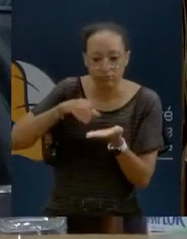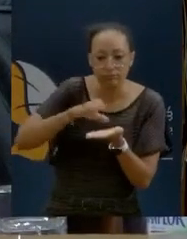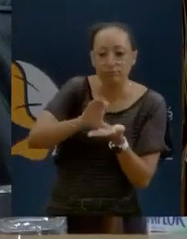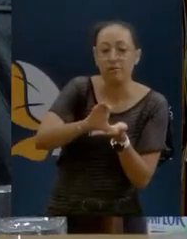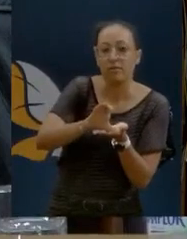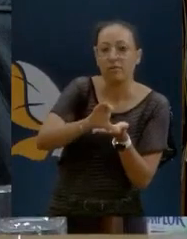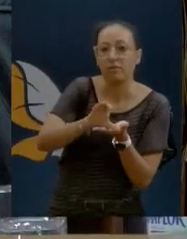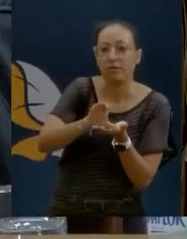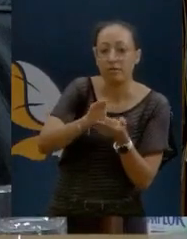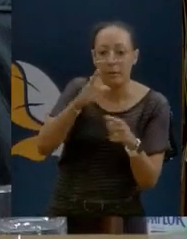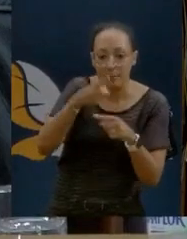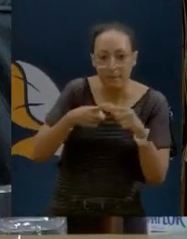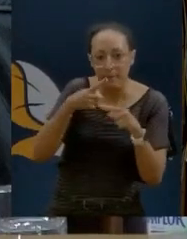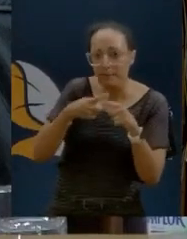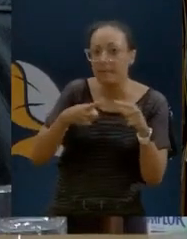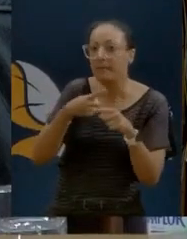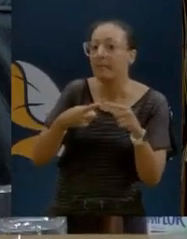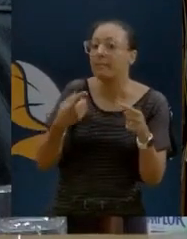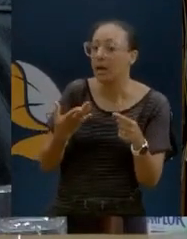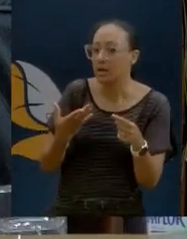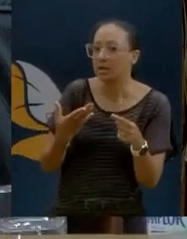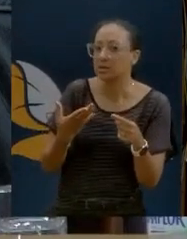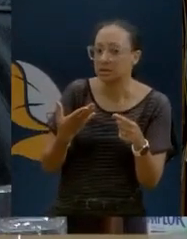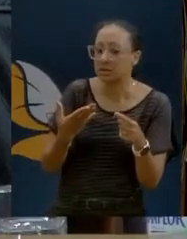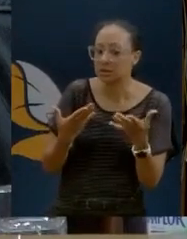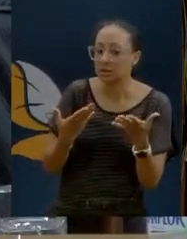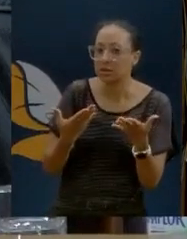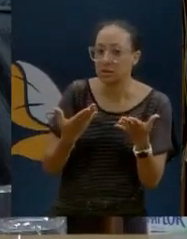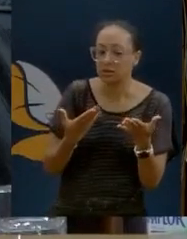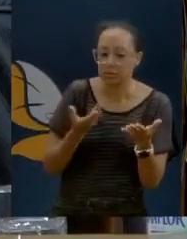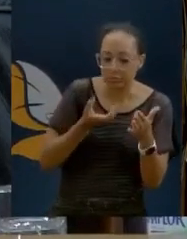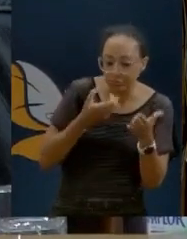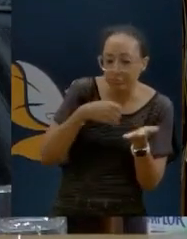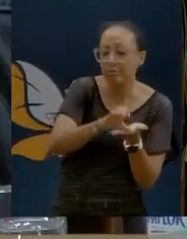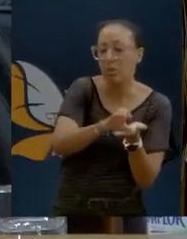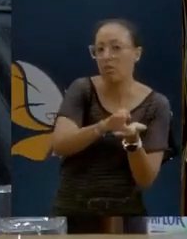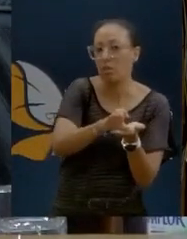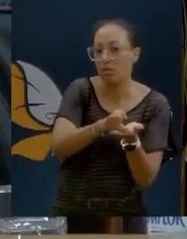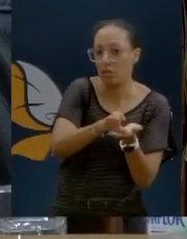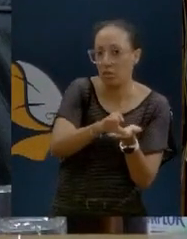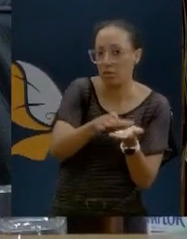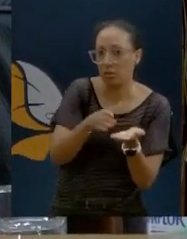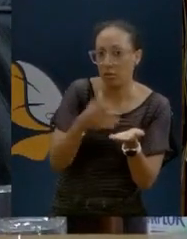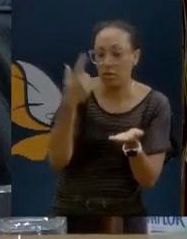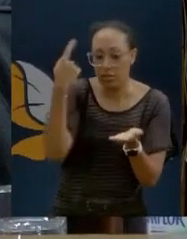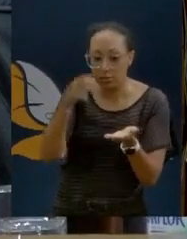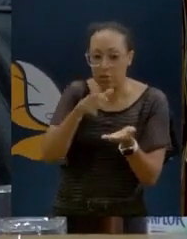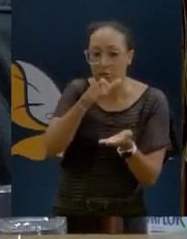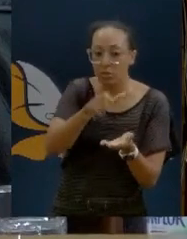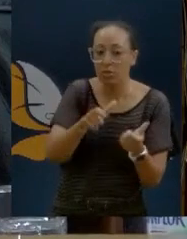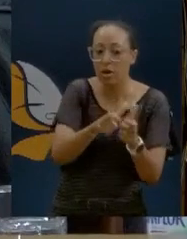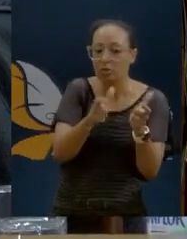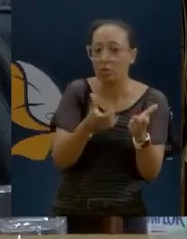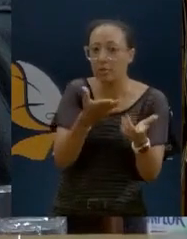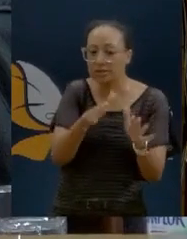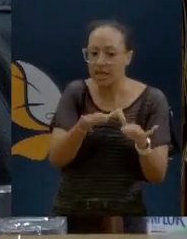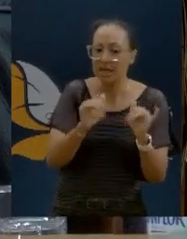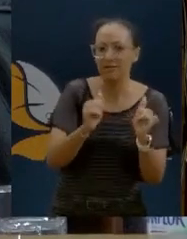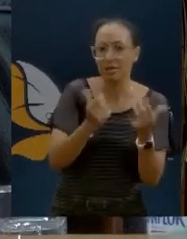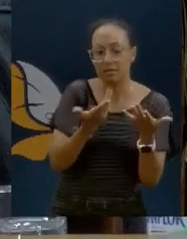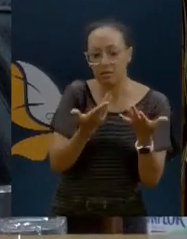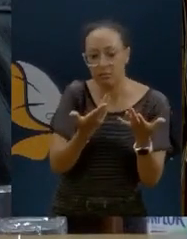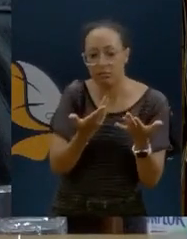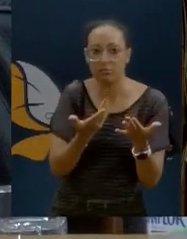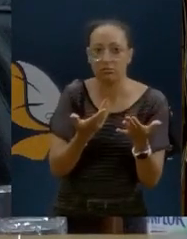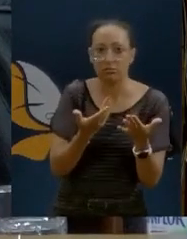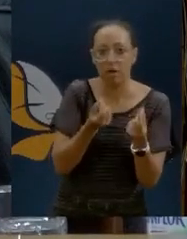une partie de la dotation au prestataire de façon à ce que le prestataire n'ait pas avancé pour le compte de la